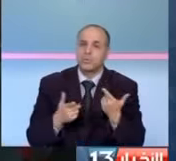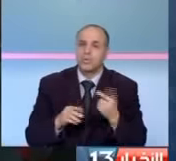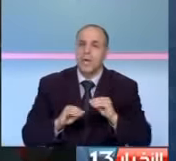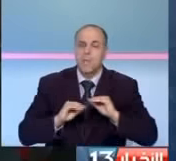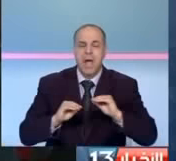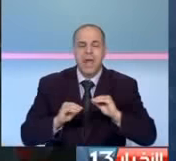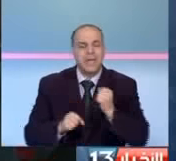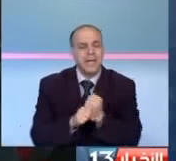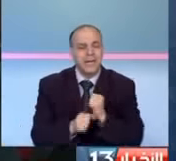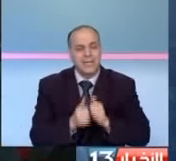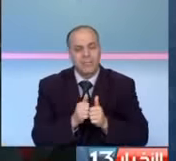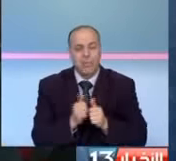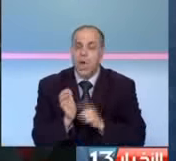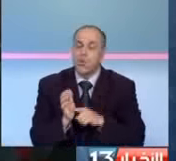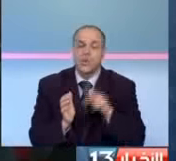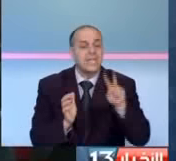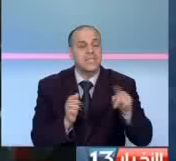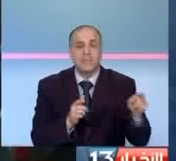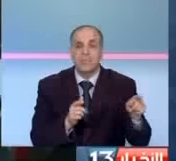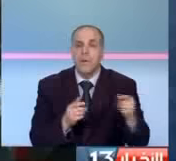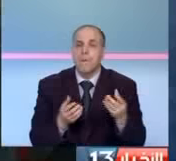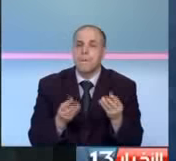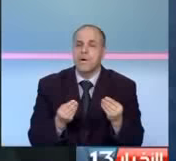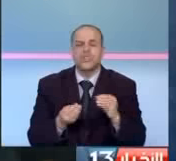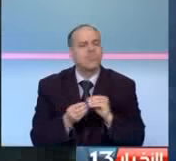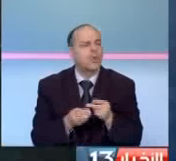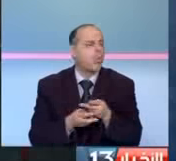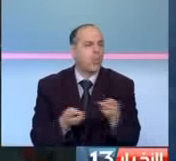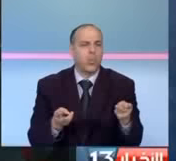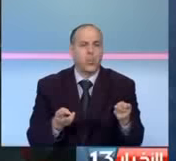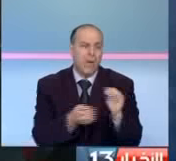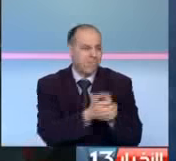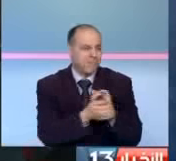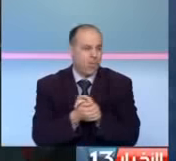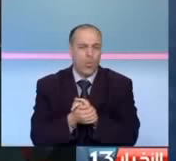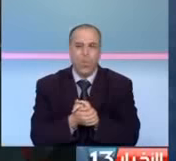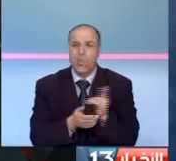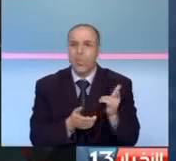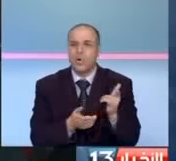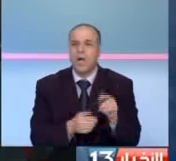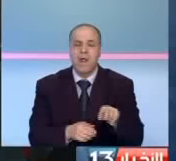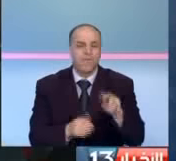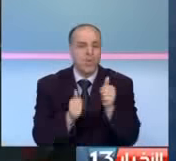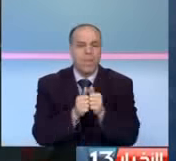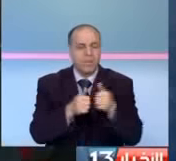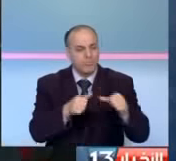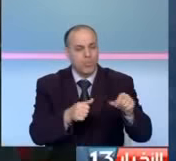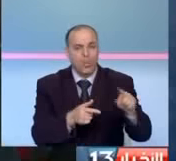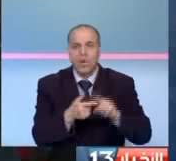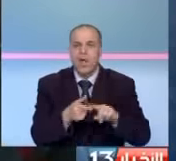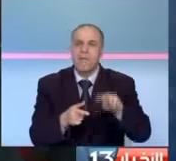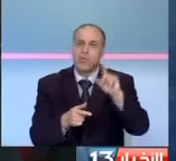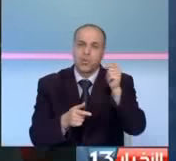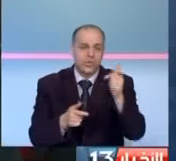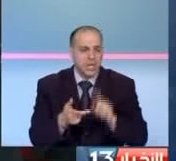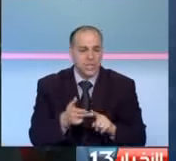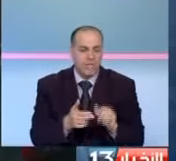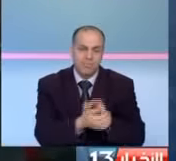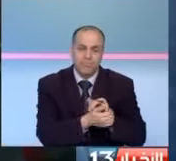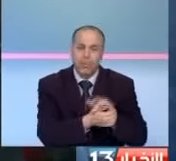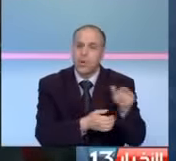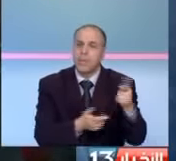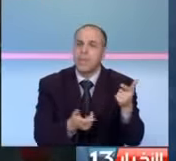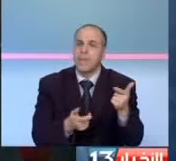الرياضة وقانونهم الأساسي، وأيضا كثير من الإشكاليات زملائنا المرتقين في 2011 ترسيم زملائنا 2013 زملائنا